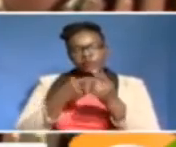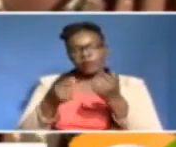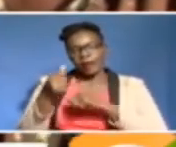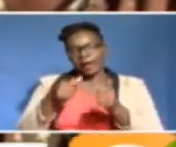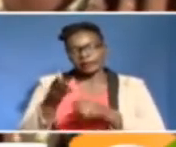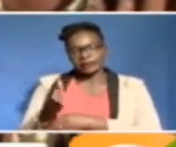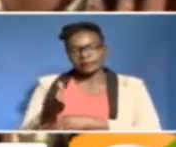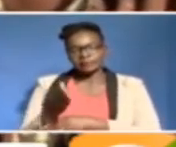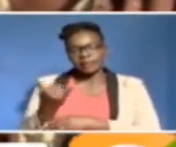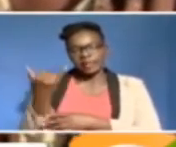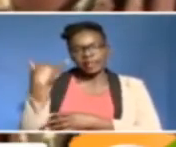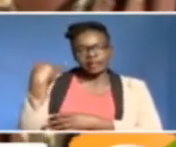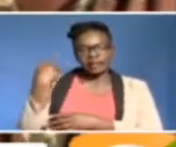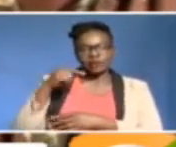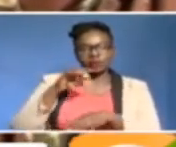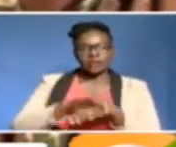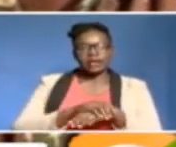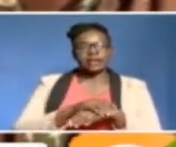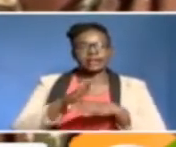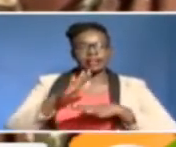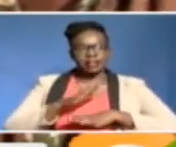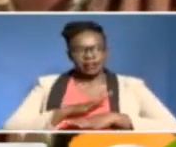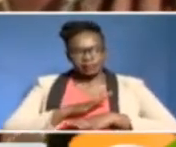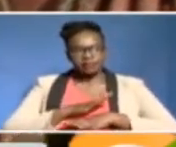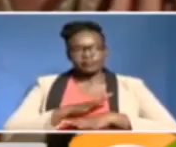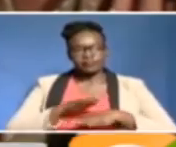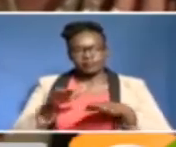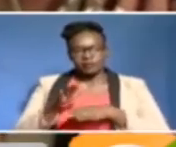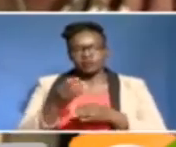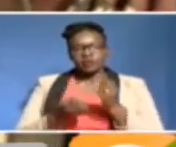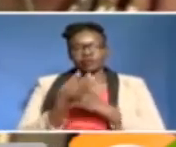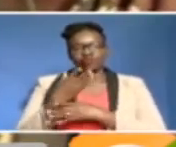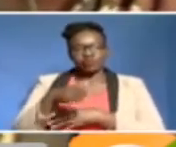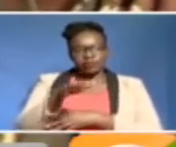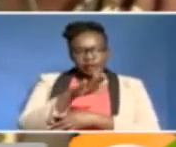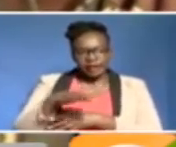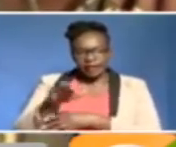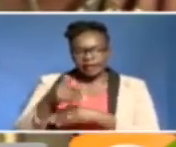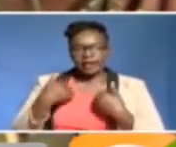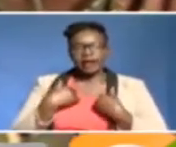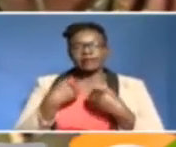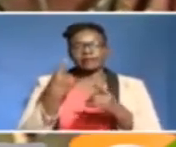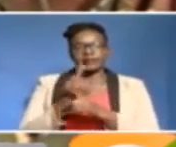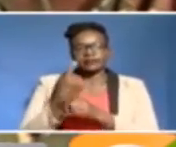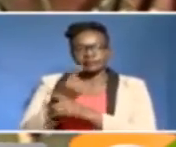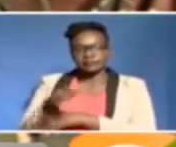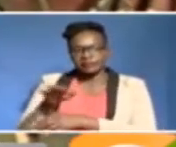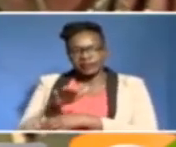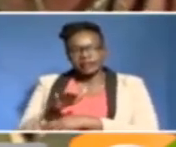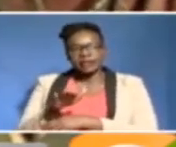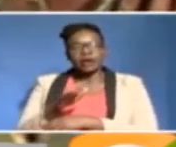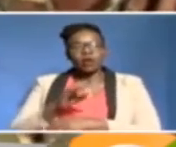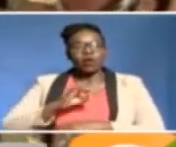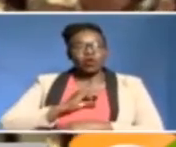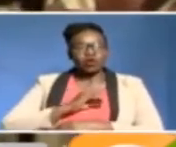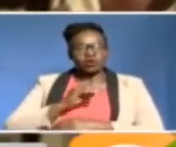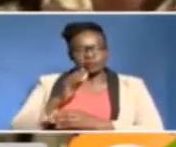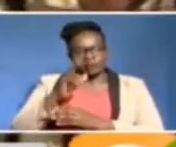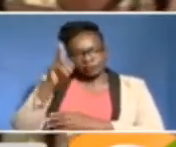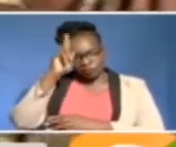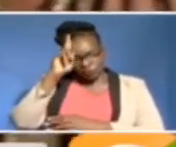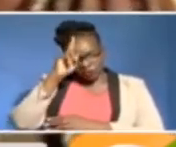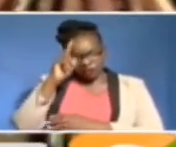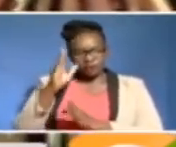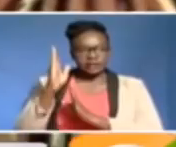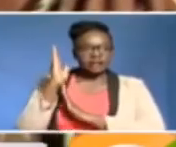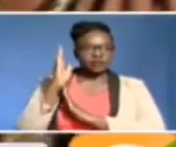maafisa wa kutosha. Tumecreate sectors, kuna kila sehemu inadhibitiwa na askari wa aina fulani.